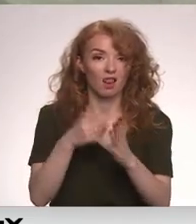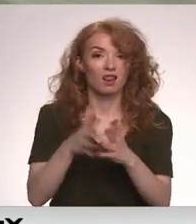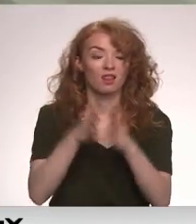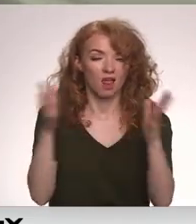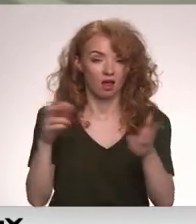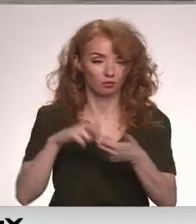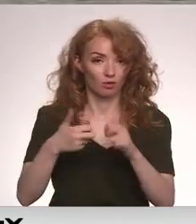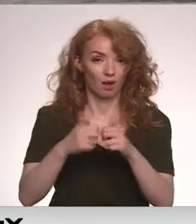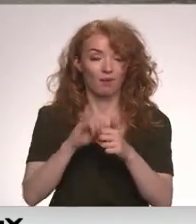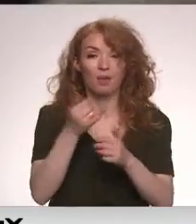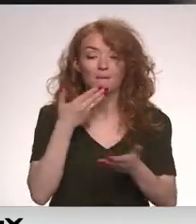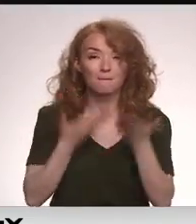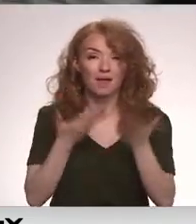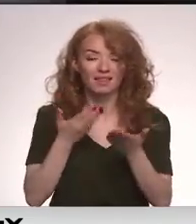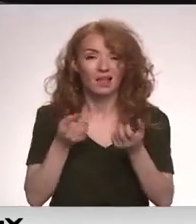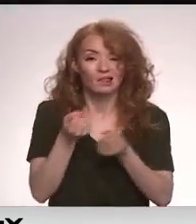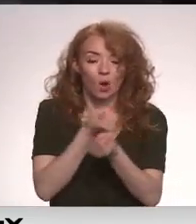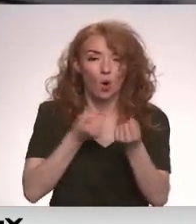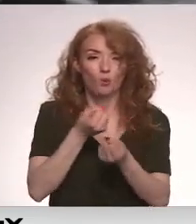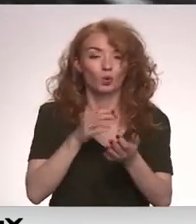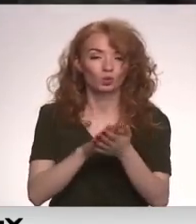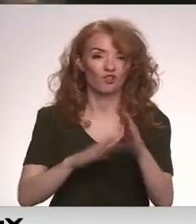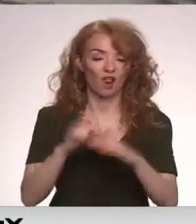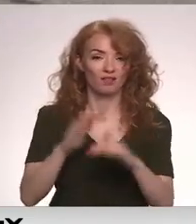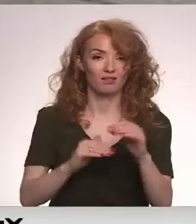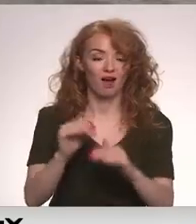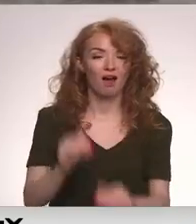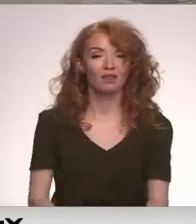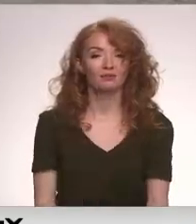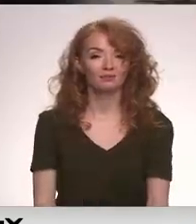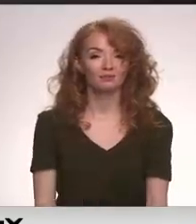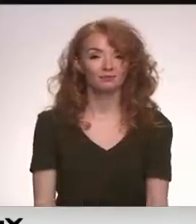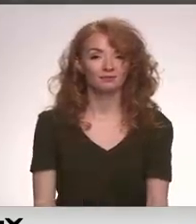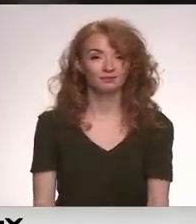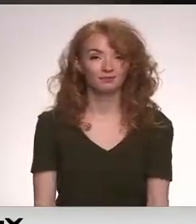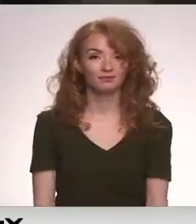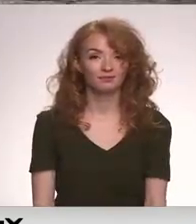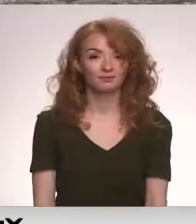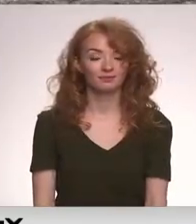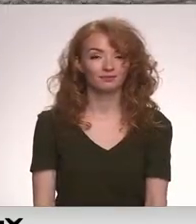lielākos zaudējumos, ja mēģinās ietaupīt uz kvalitātes rēķina. Santa Adamsona, Mareks Ēķis, Vidzemes televīzija.